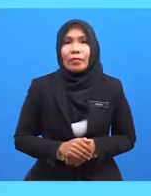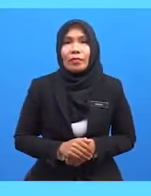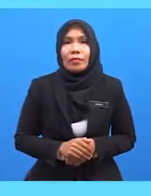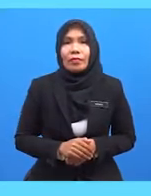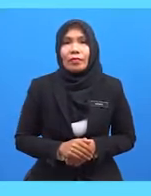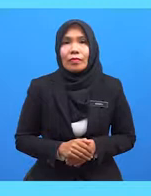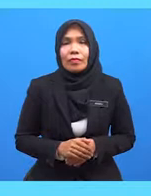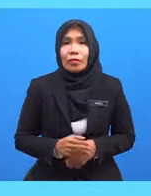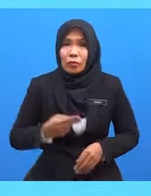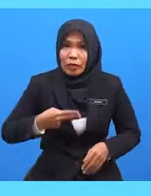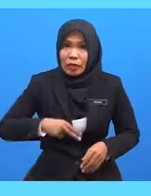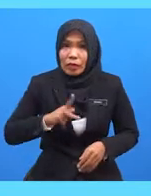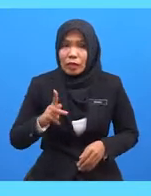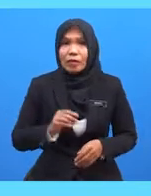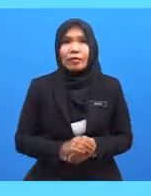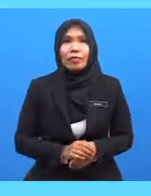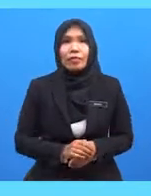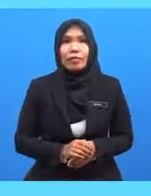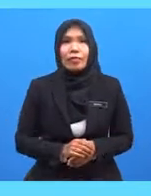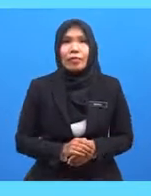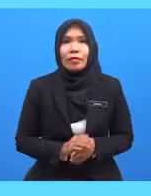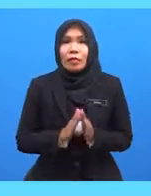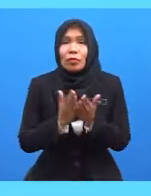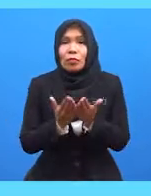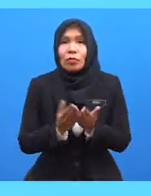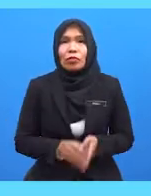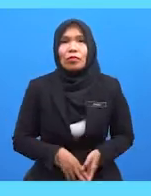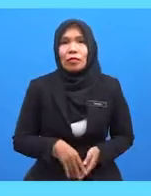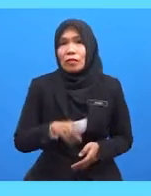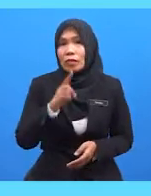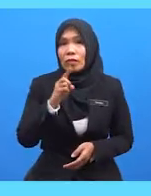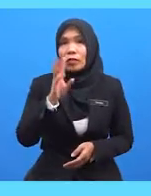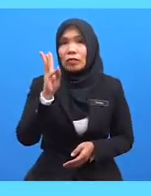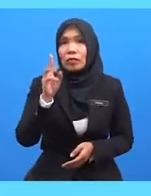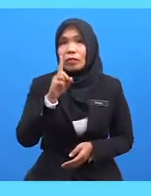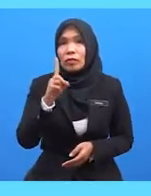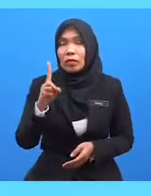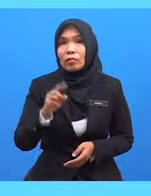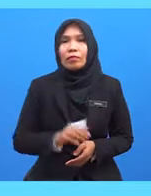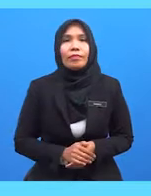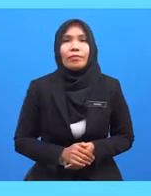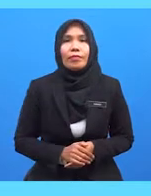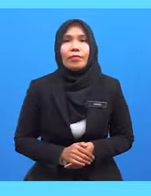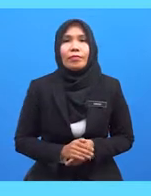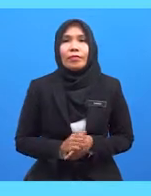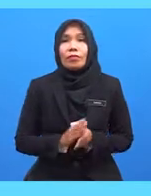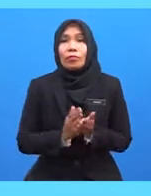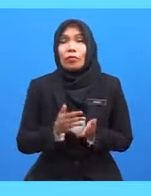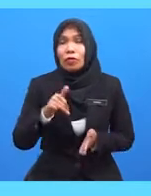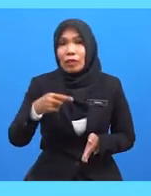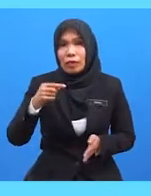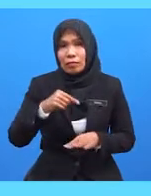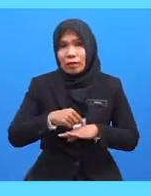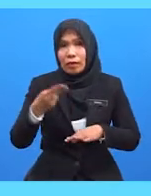de Malaysia Talent 1611 Masihi, buku yang disesuaikan daripada buku